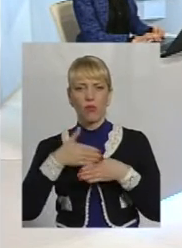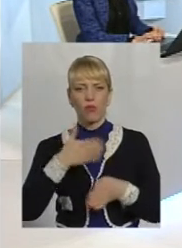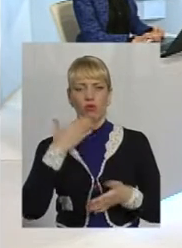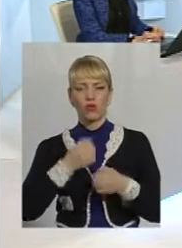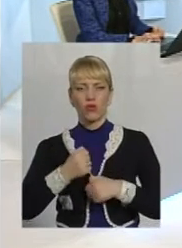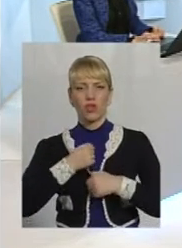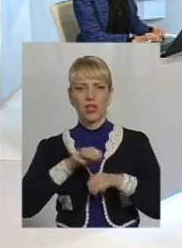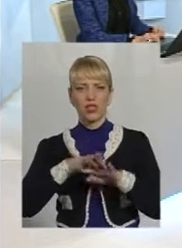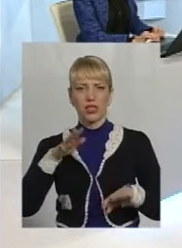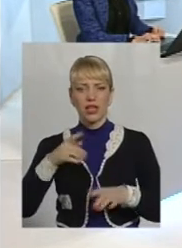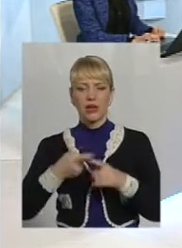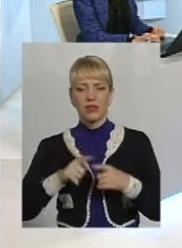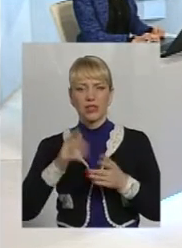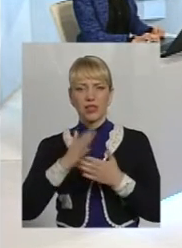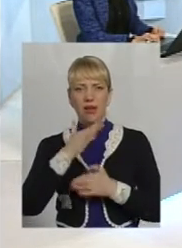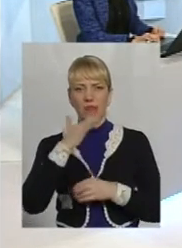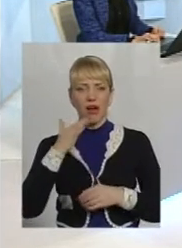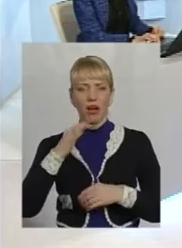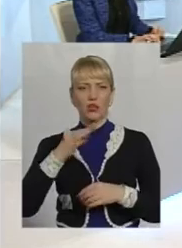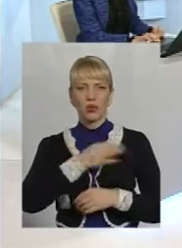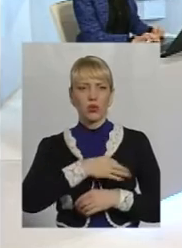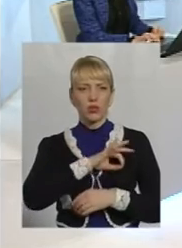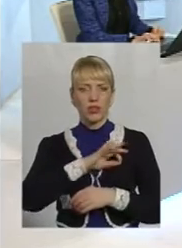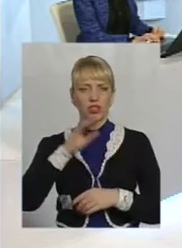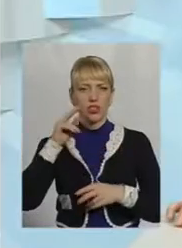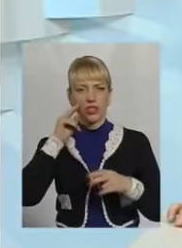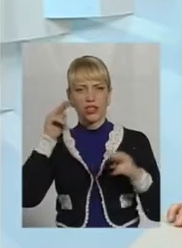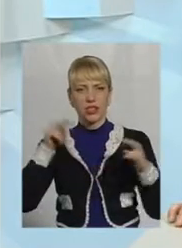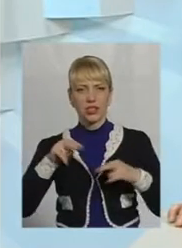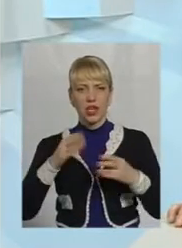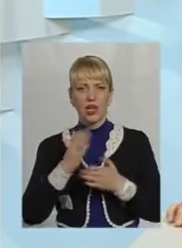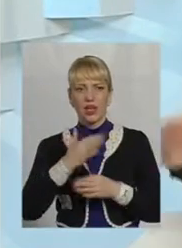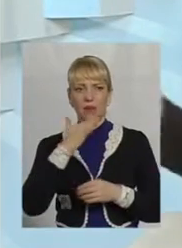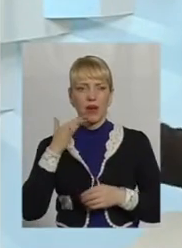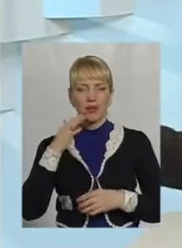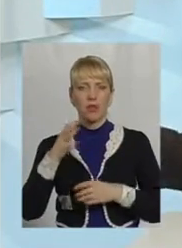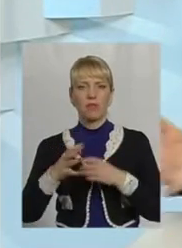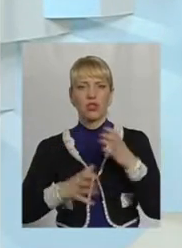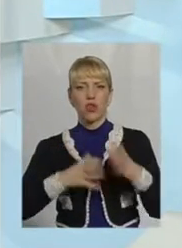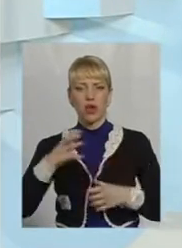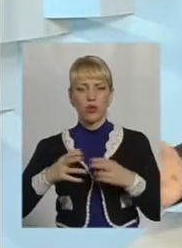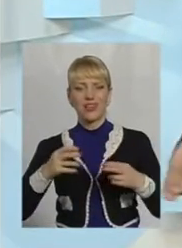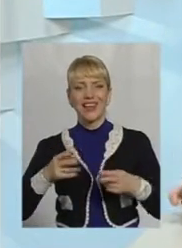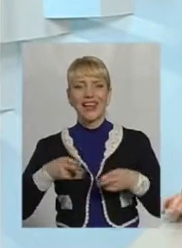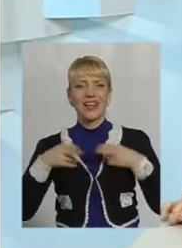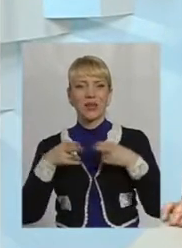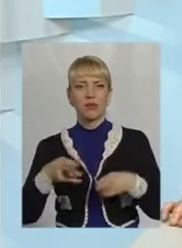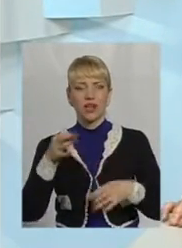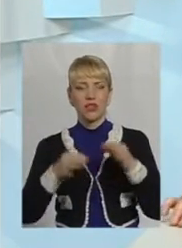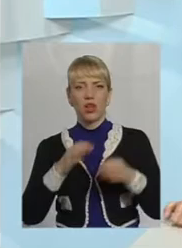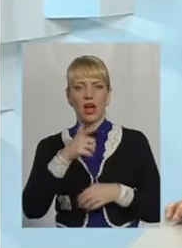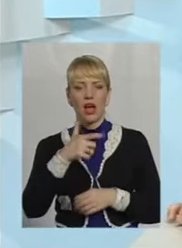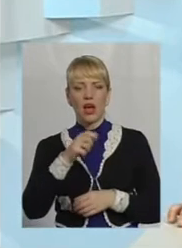про це ж є маса юридичних свідчень. Ну, врешті-решт, є Міжнародний кримінальний суд в Гаазі. Так він з 1